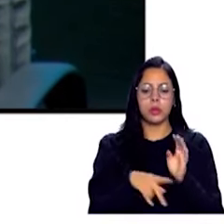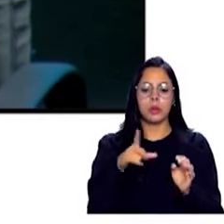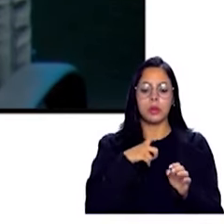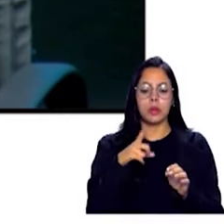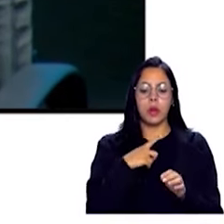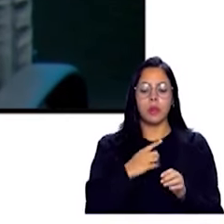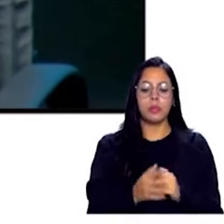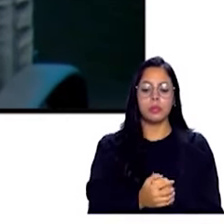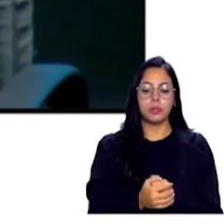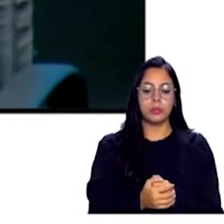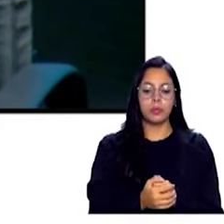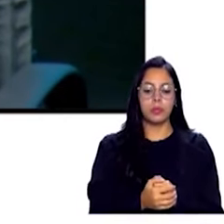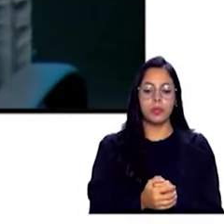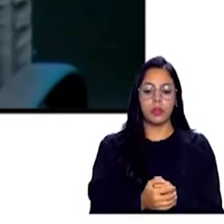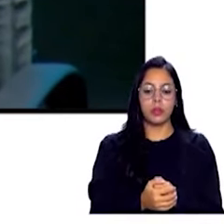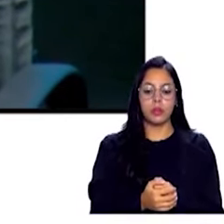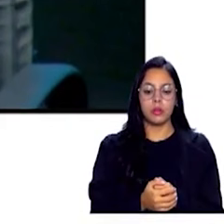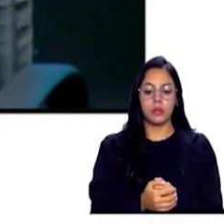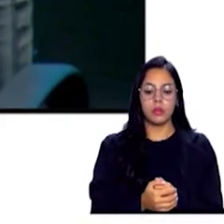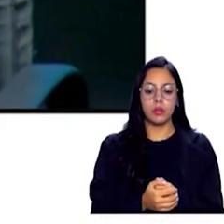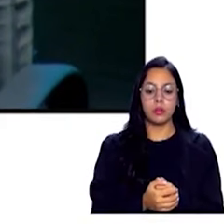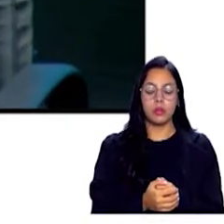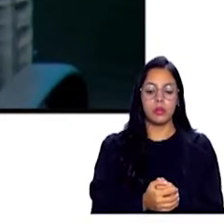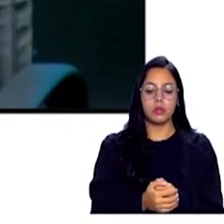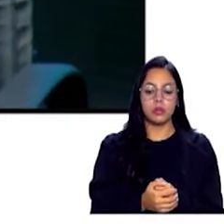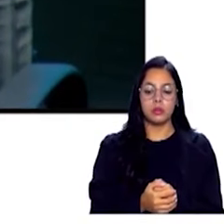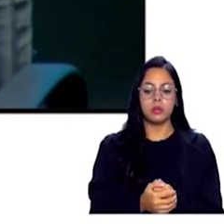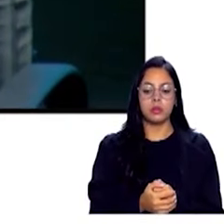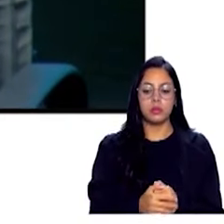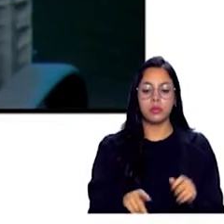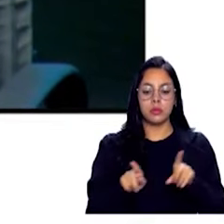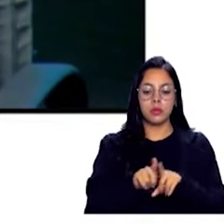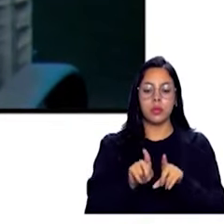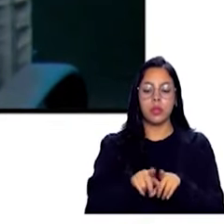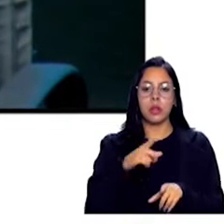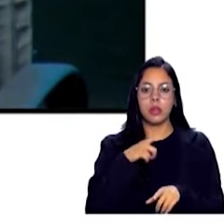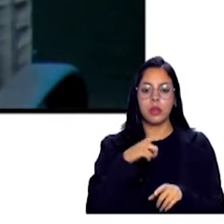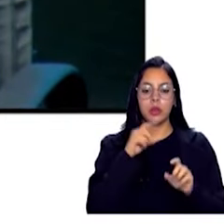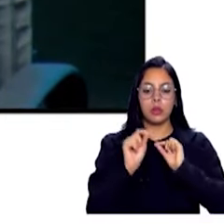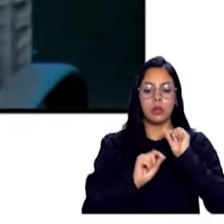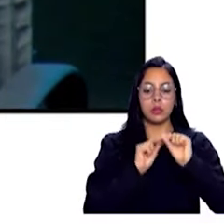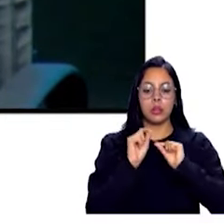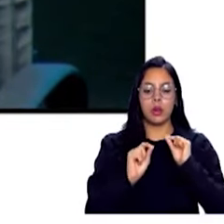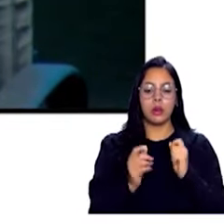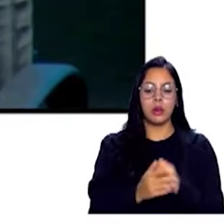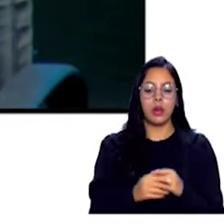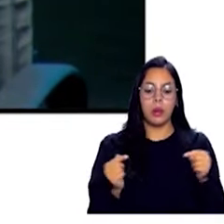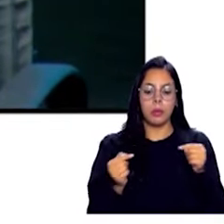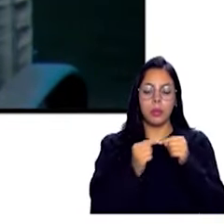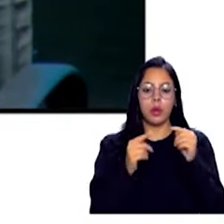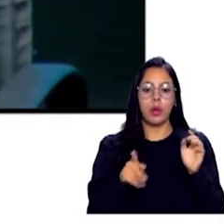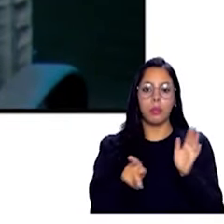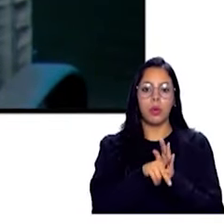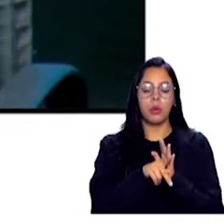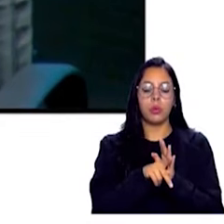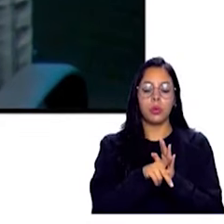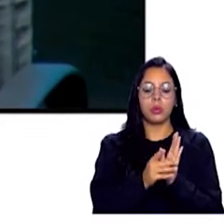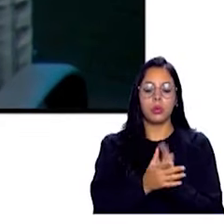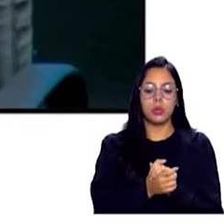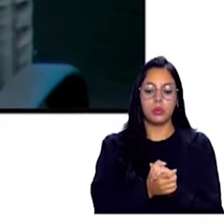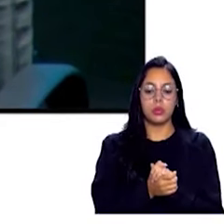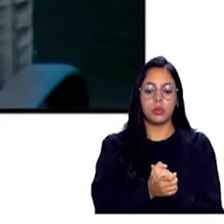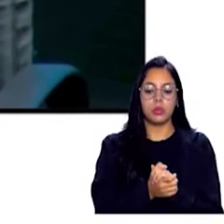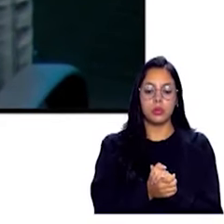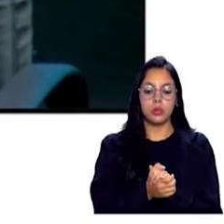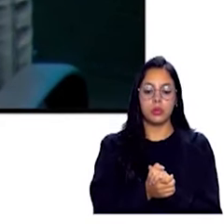de difficultés dans lesquelles je ne vais pas rentrer ce soir mais comment continuer à pratiquer le